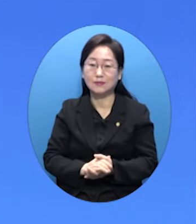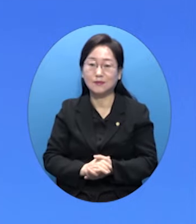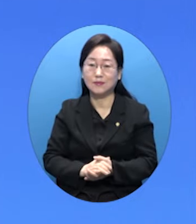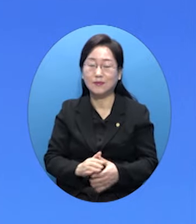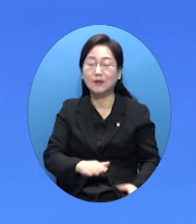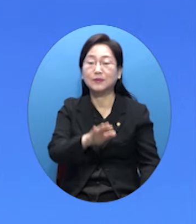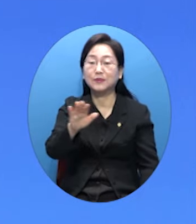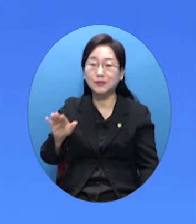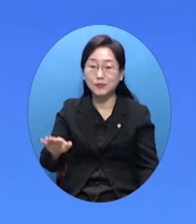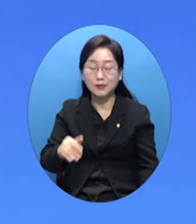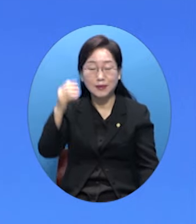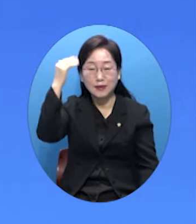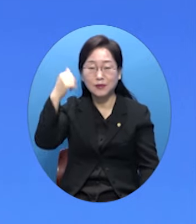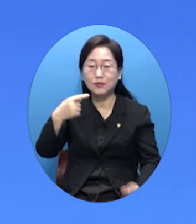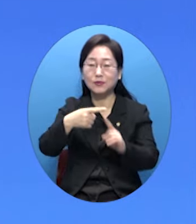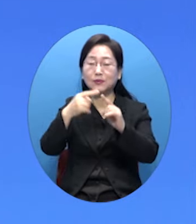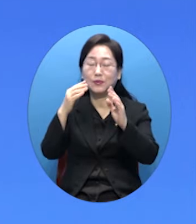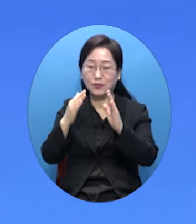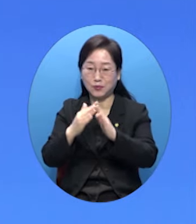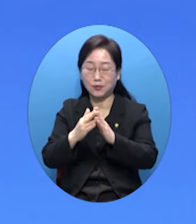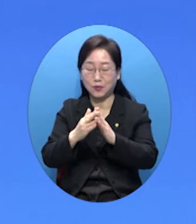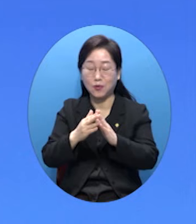그런데 우리 한국 기독교는 원래